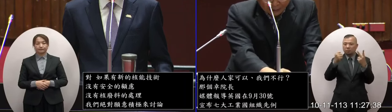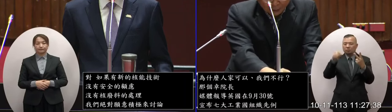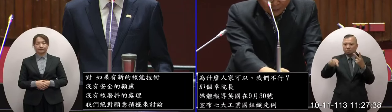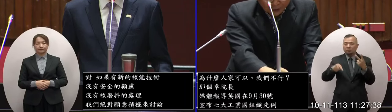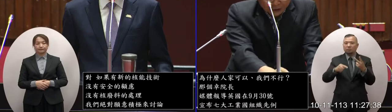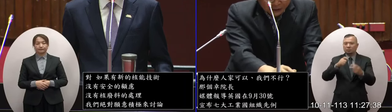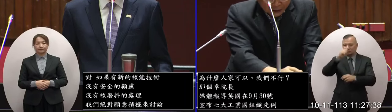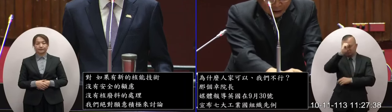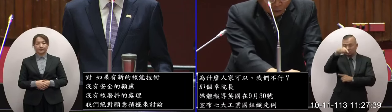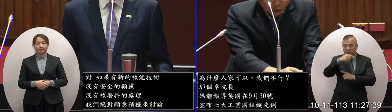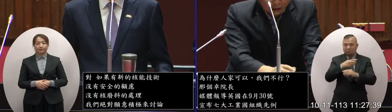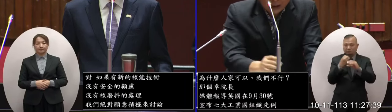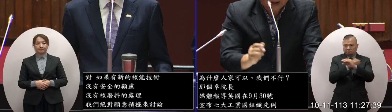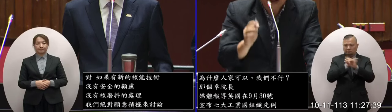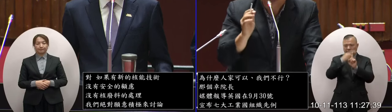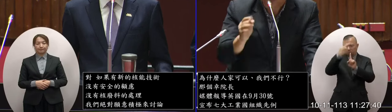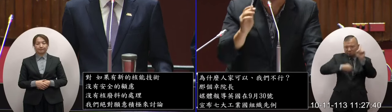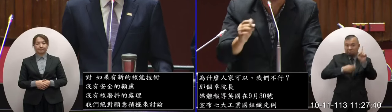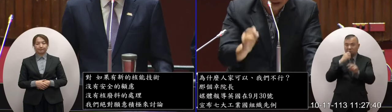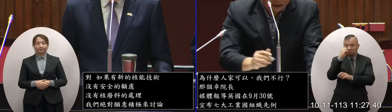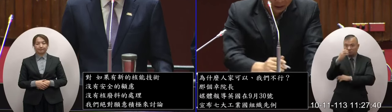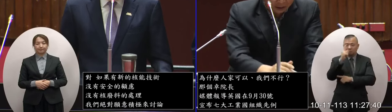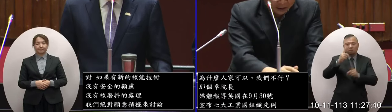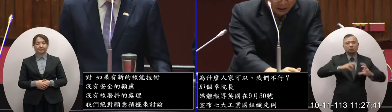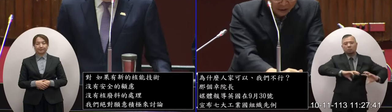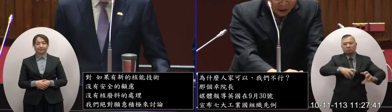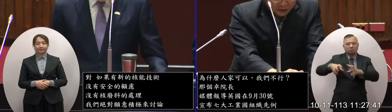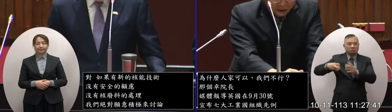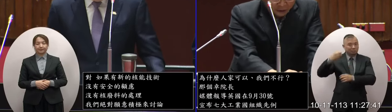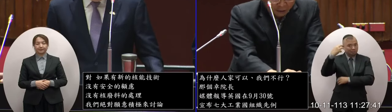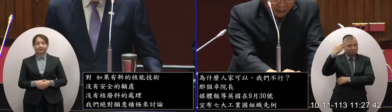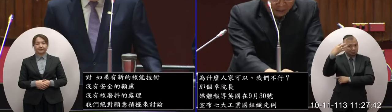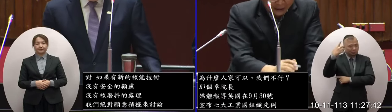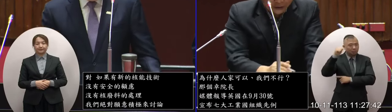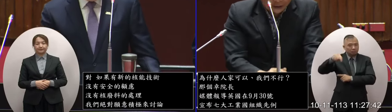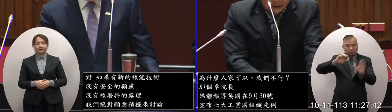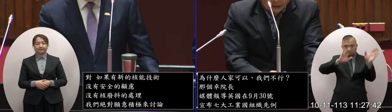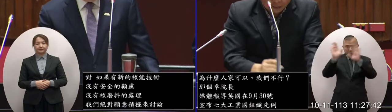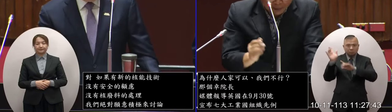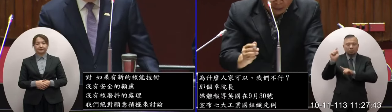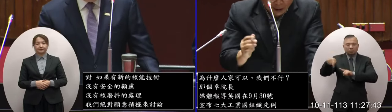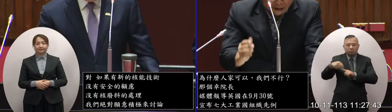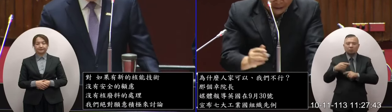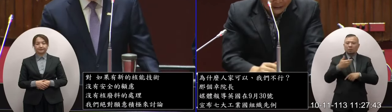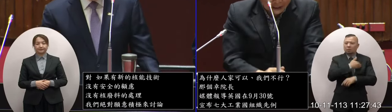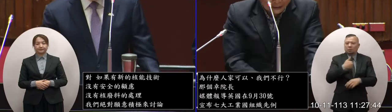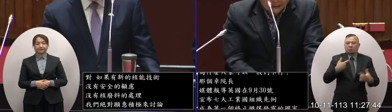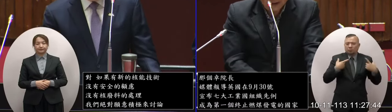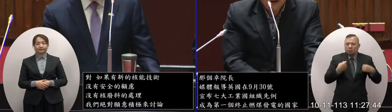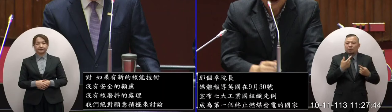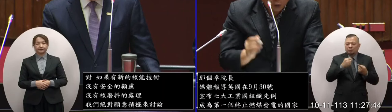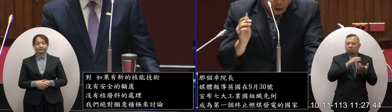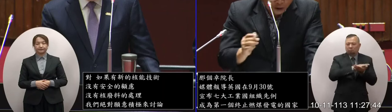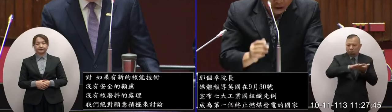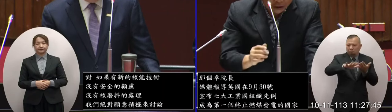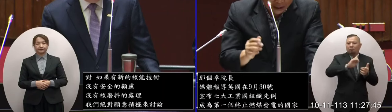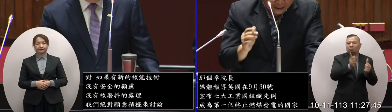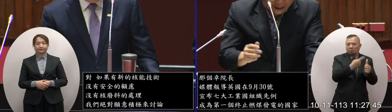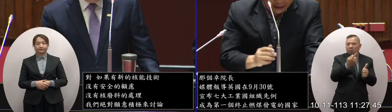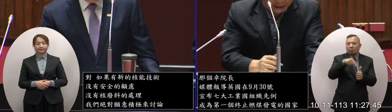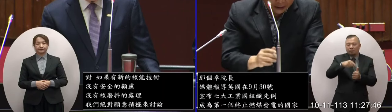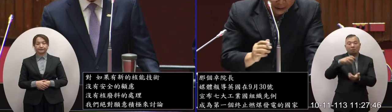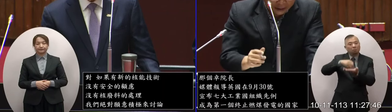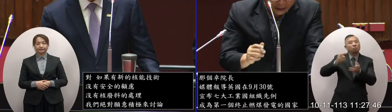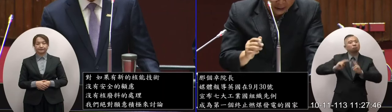零排碳的目标，世界各国啊的趋势哈。哦，就是拥抱干净的能源，包括核电在内，国际